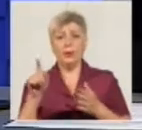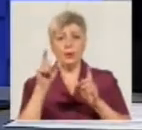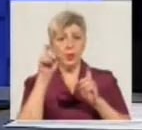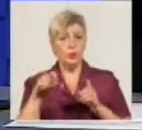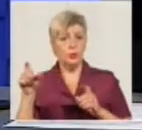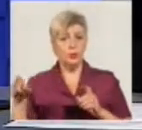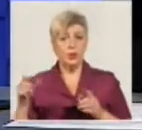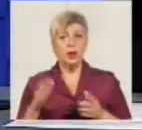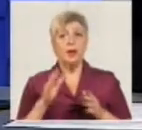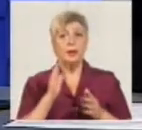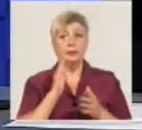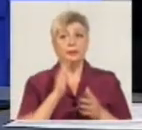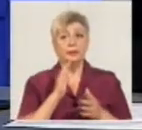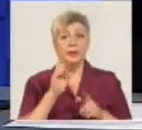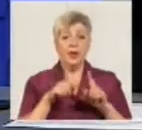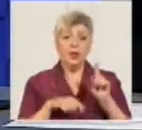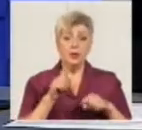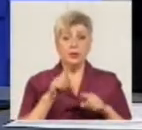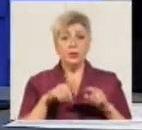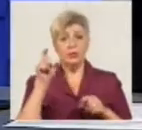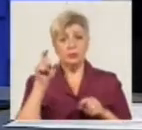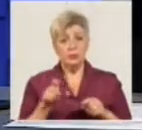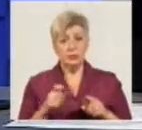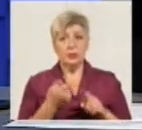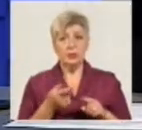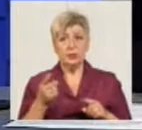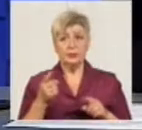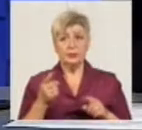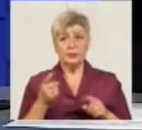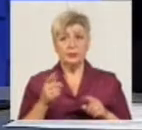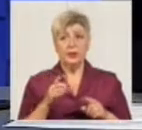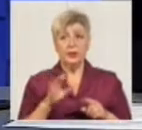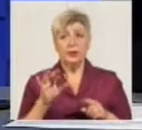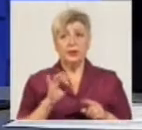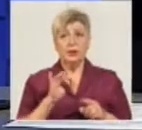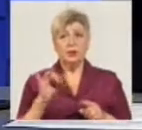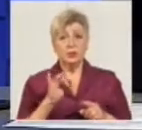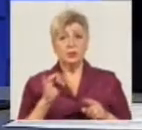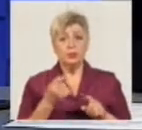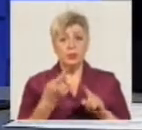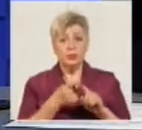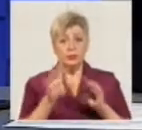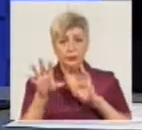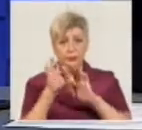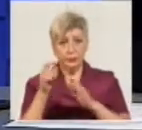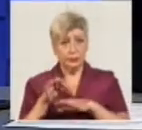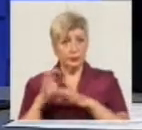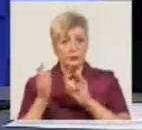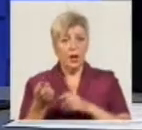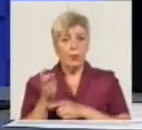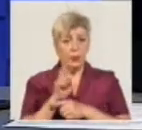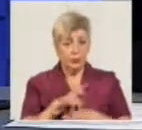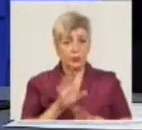Іноді людина, котра з історією котрої ми приходимо, вона